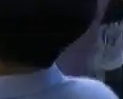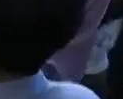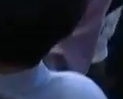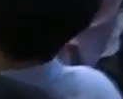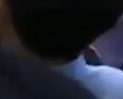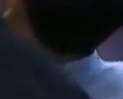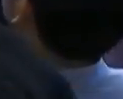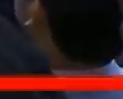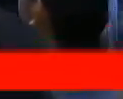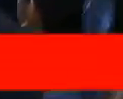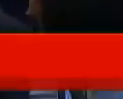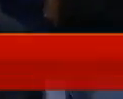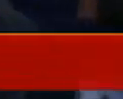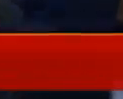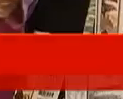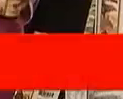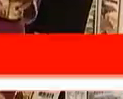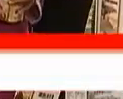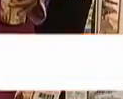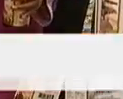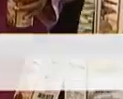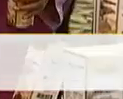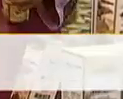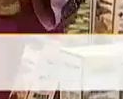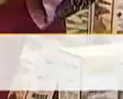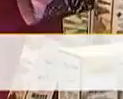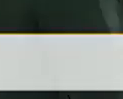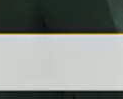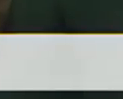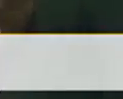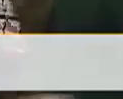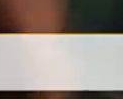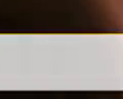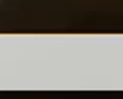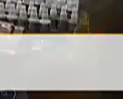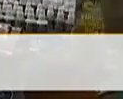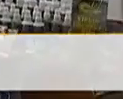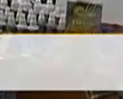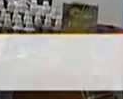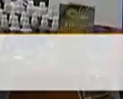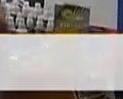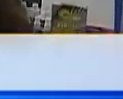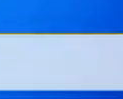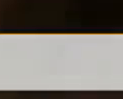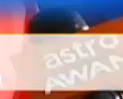tertinggi pusat keusahawanan Jana budaya Niaga belia